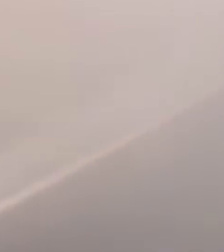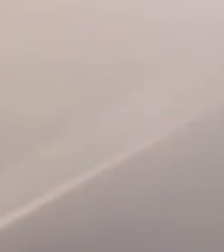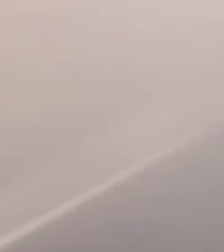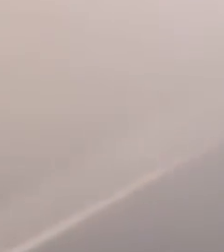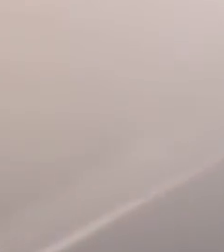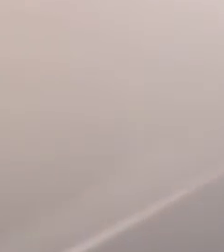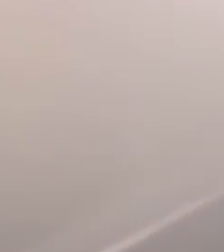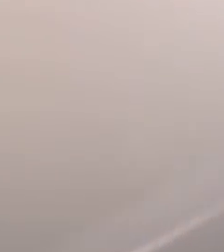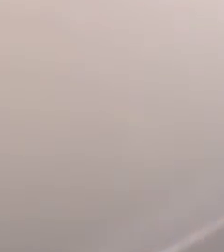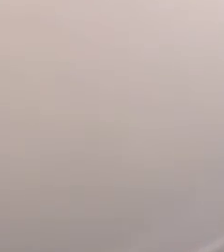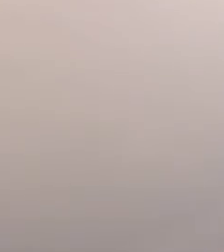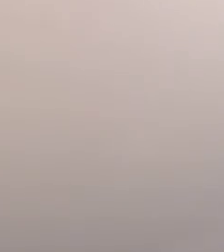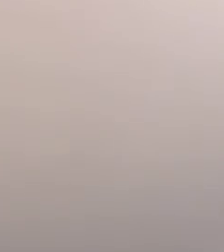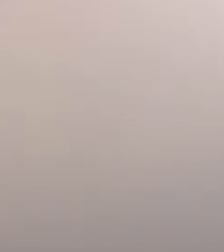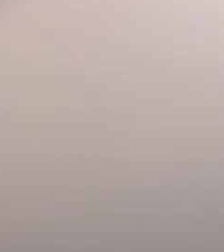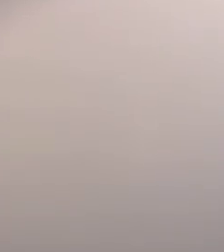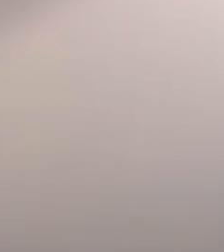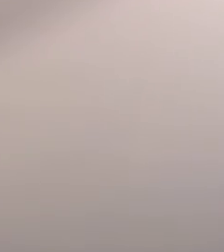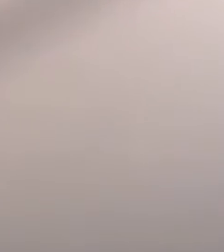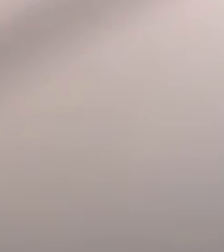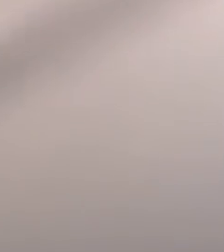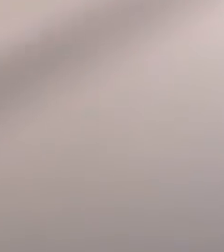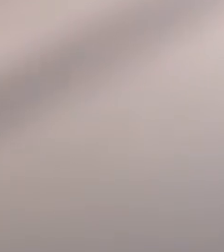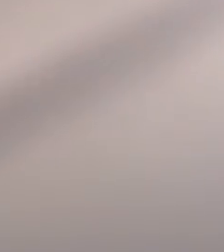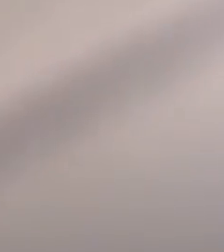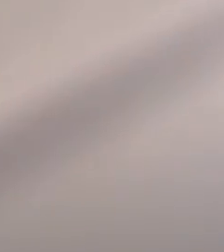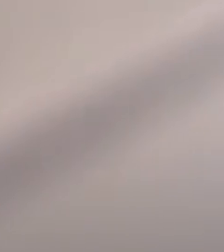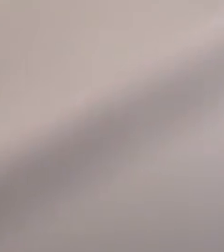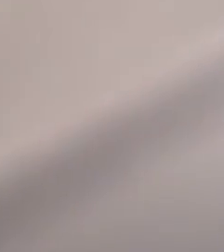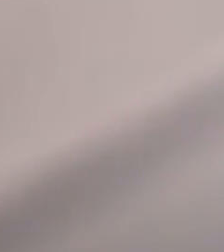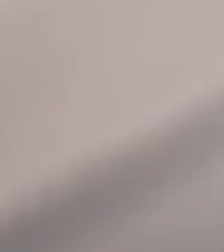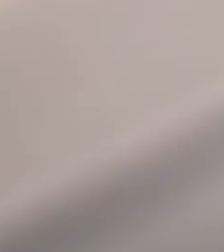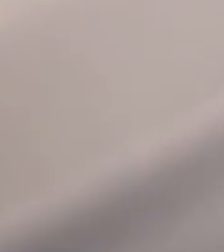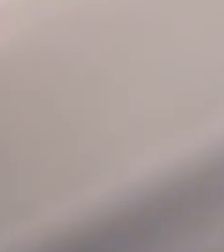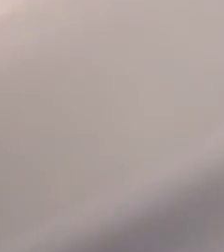kapuso abroad, pwede nyo rin kaming makasama sa GMA Pinoy